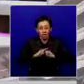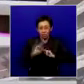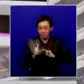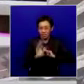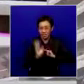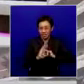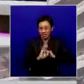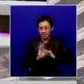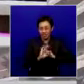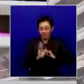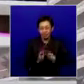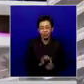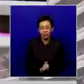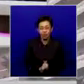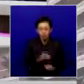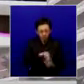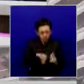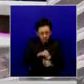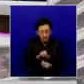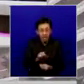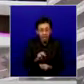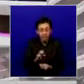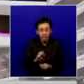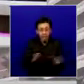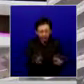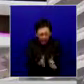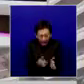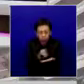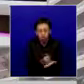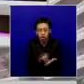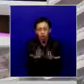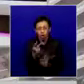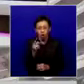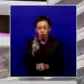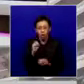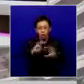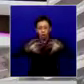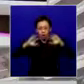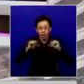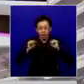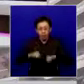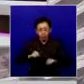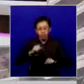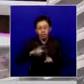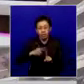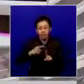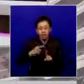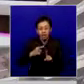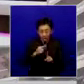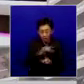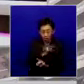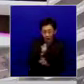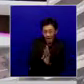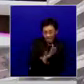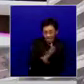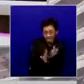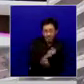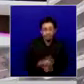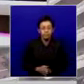ยเหลือกับคนตัวเล็กฉะนั้นอันนี้จะออกมาในไม่ช้าเพิ่งผ่านครม.ในหลักการเมื่อวันอังคารที่แล้วนี่คือสิ่งที่เตรียม